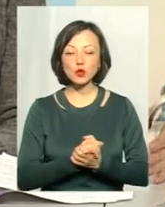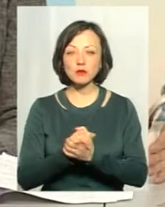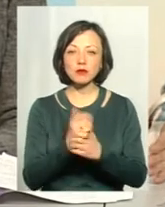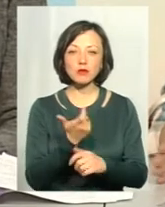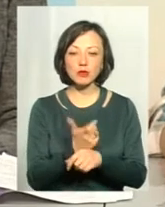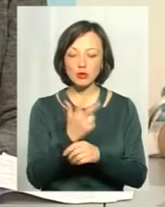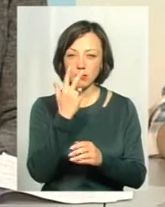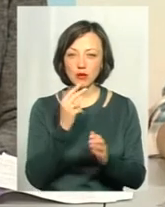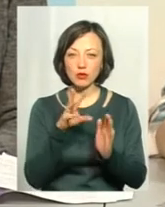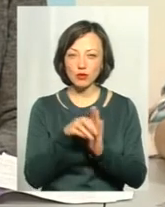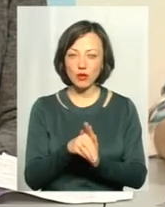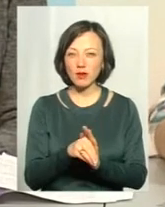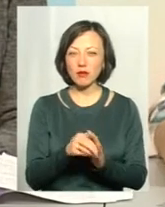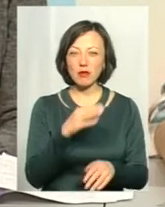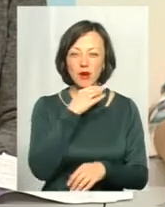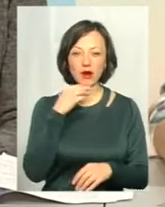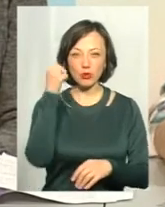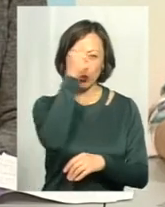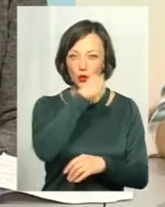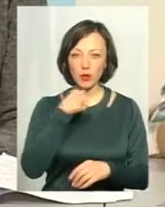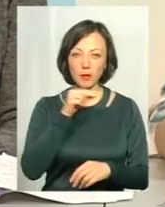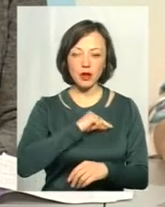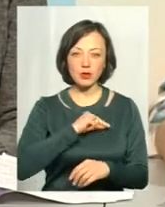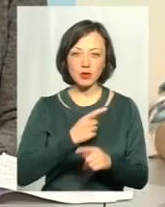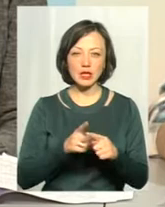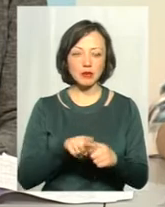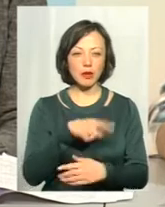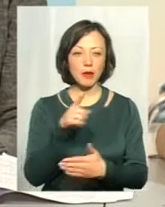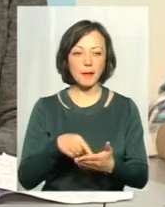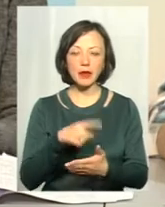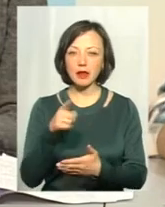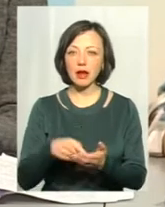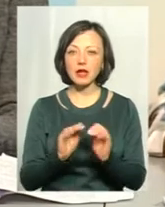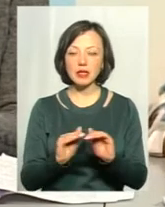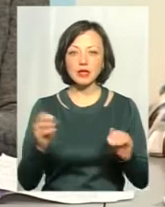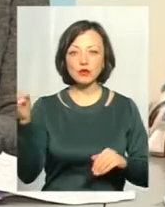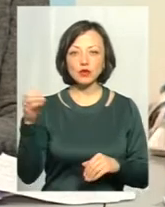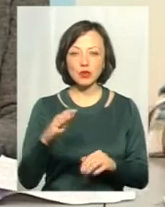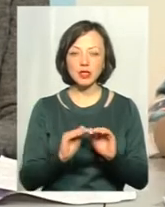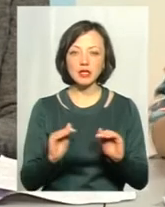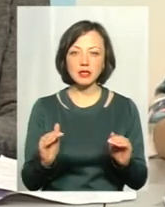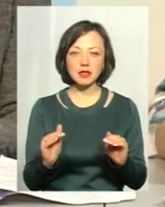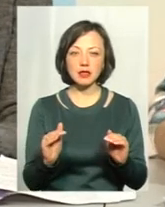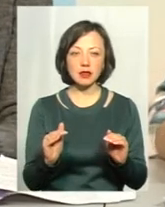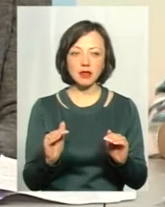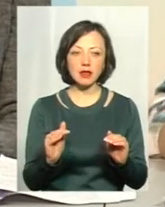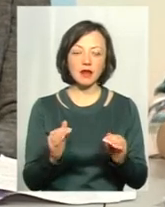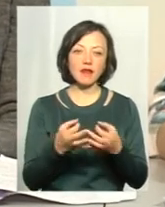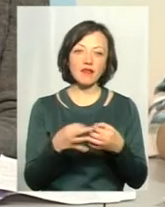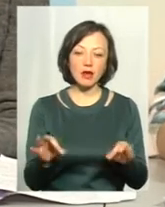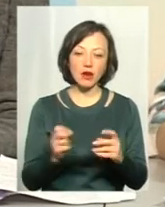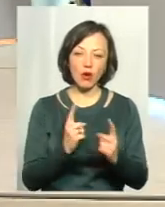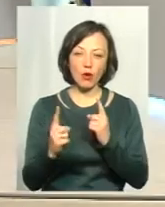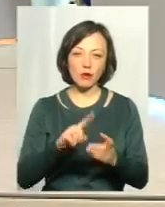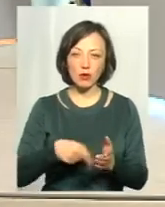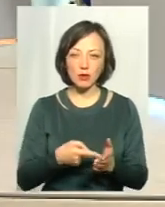більш пристосовано. Вони, напевно, вже дуже багато років працюють над цими питаннями, тому що діти, сонячні діти, вони вільно ходять по місту, вони